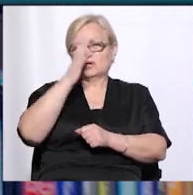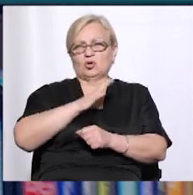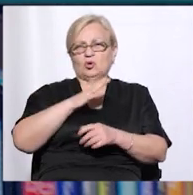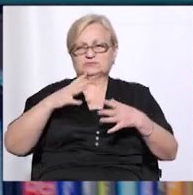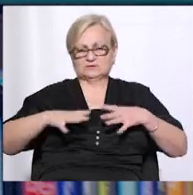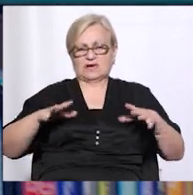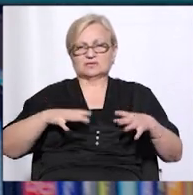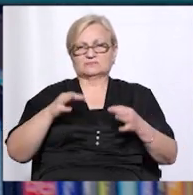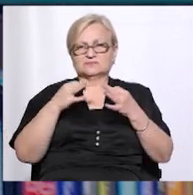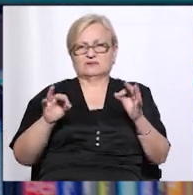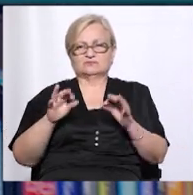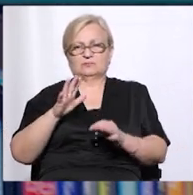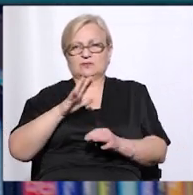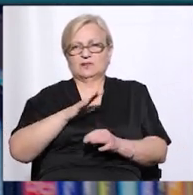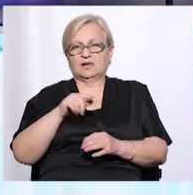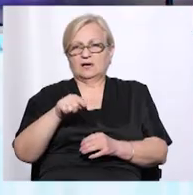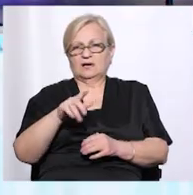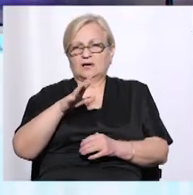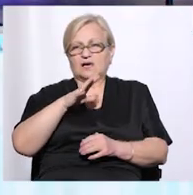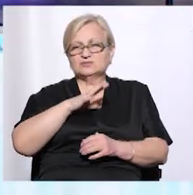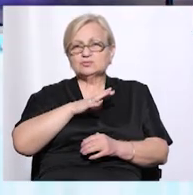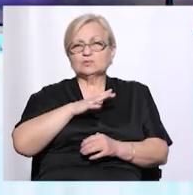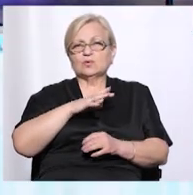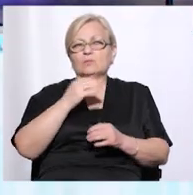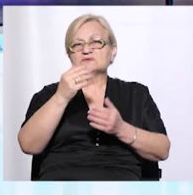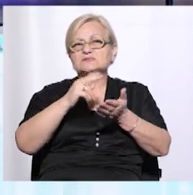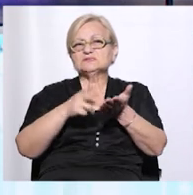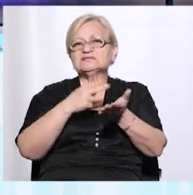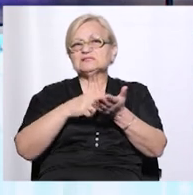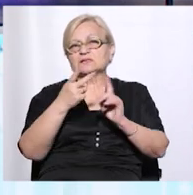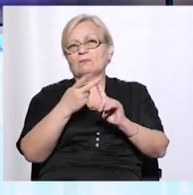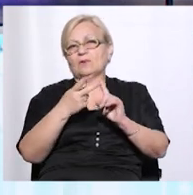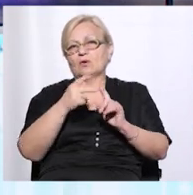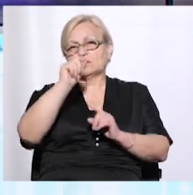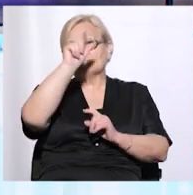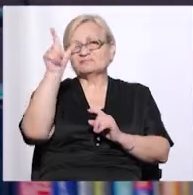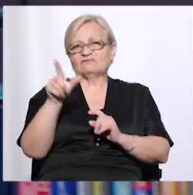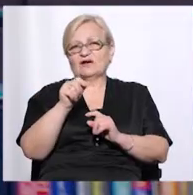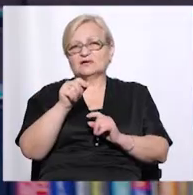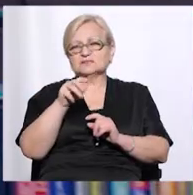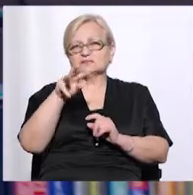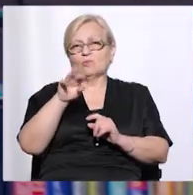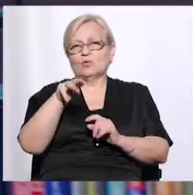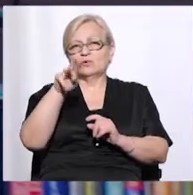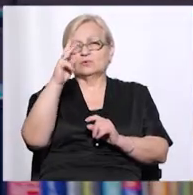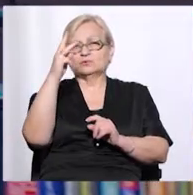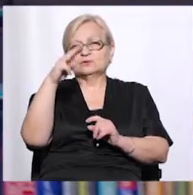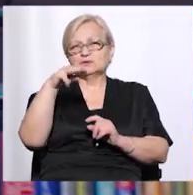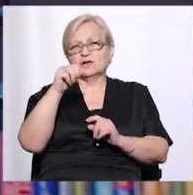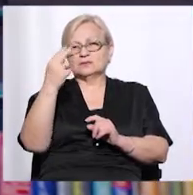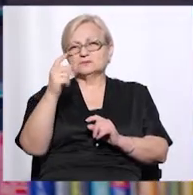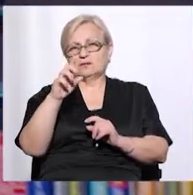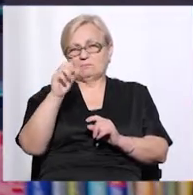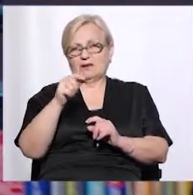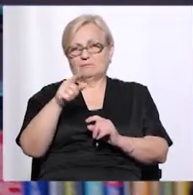მე კიდე ხას უსვამ, ის არის თვარის მოტაცების ავტორი და ჩემი თხოვნა იქნება წაიკითხოთ ეს